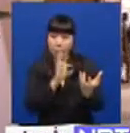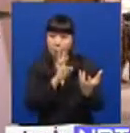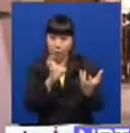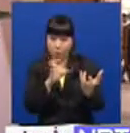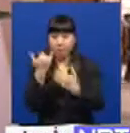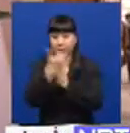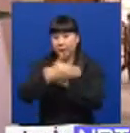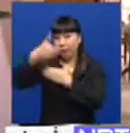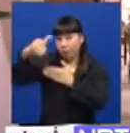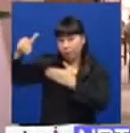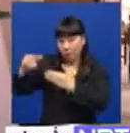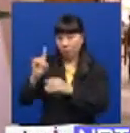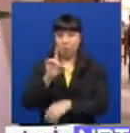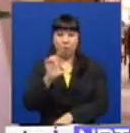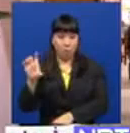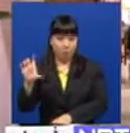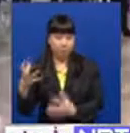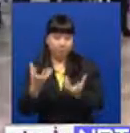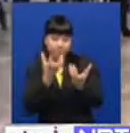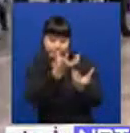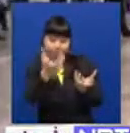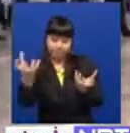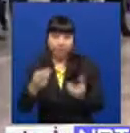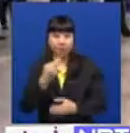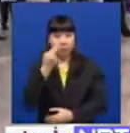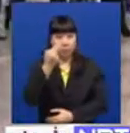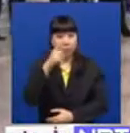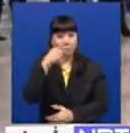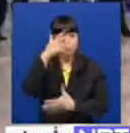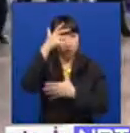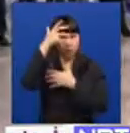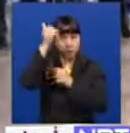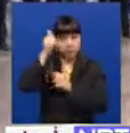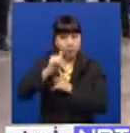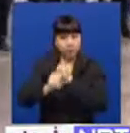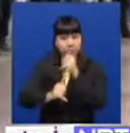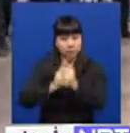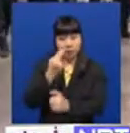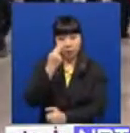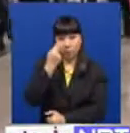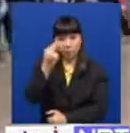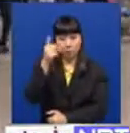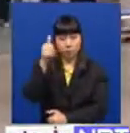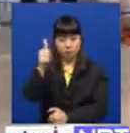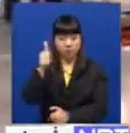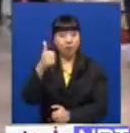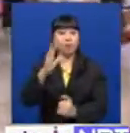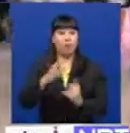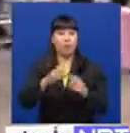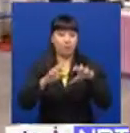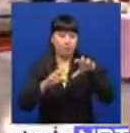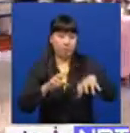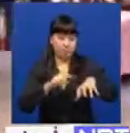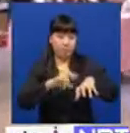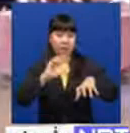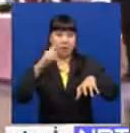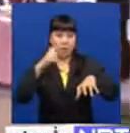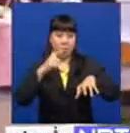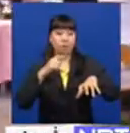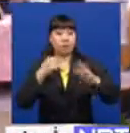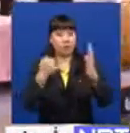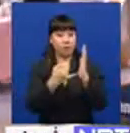จากต่างประเทศอีกกว่าร้อยผลงานเข้าร่วมแสดงผู้ที่สนใจกับสามารถเข้าทำงานได้ที่ห้องแกรนด์ไดมอนด์บอลรูมอิมแพคฮอลล์ 9เมืองทอง